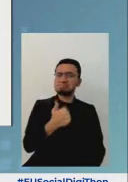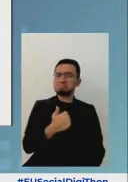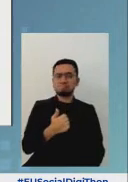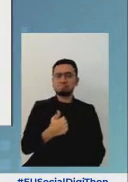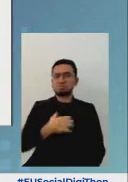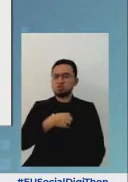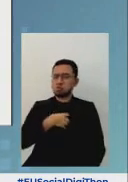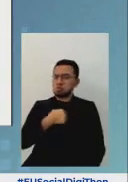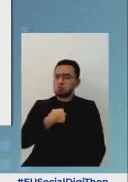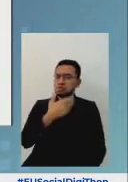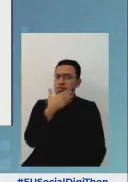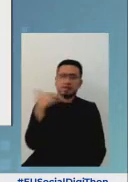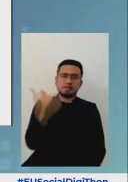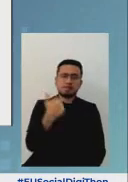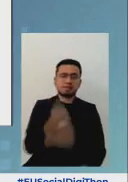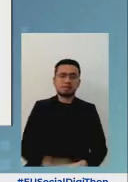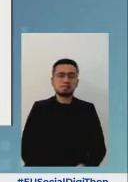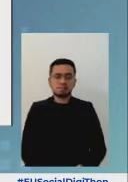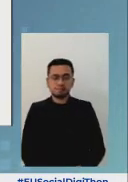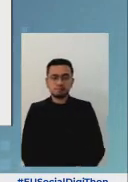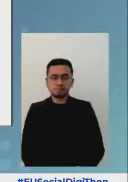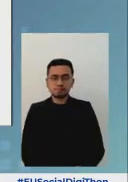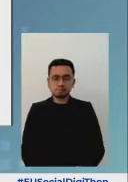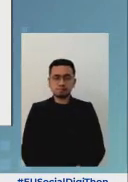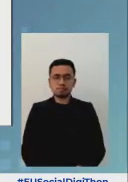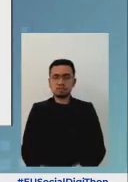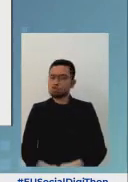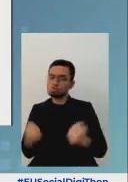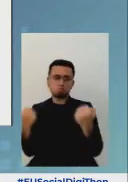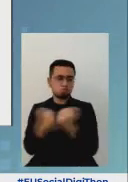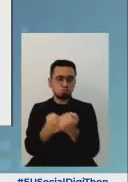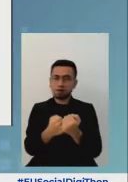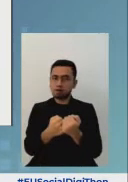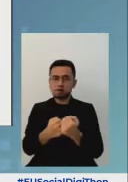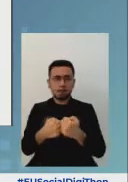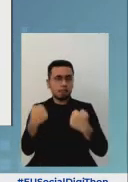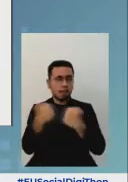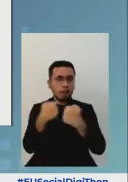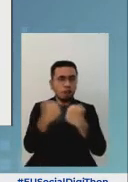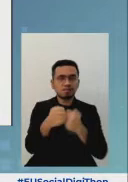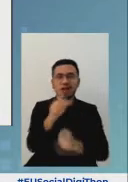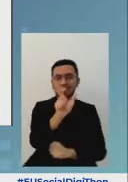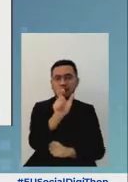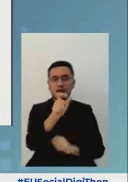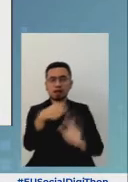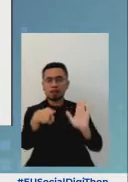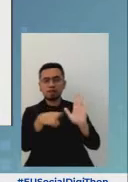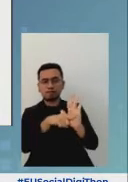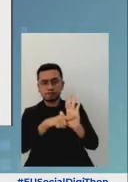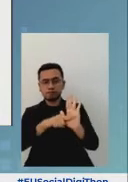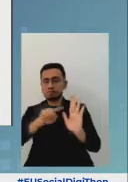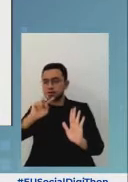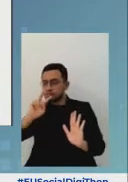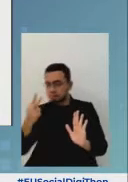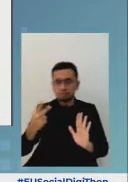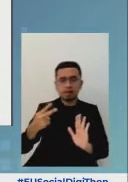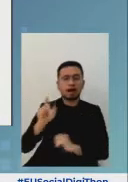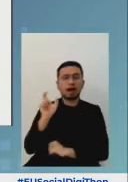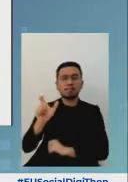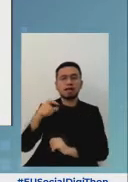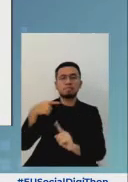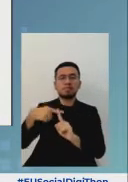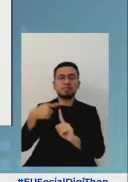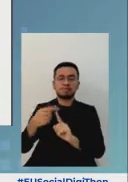itu belalah dia, lawanlah kata-kata si pelaku tadi dengan sesuatu yang berbeda, ya, kita